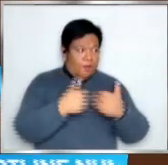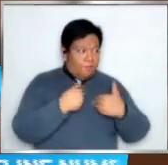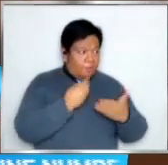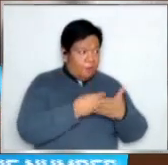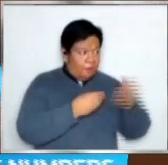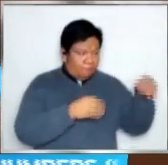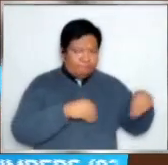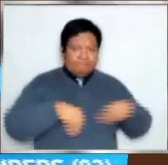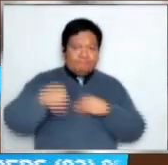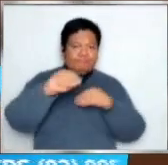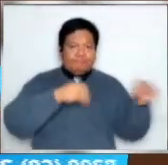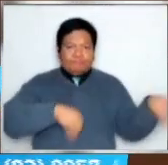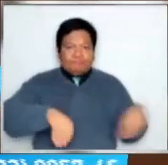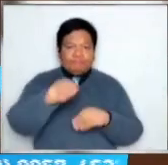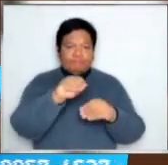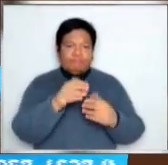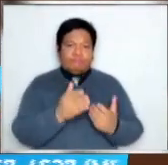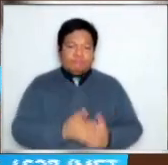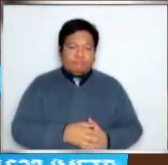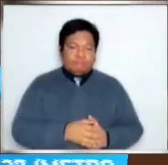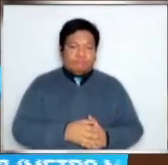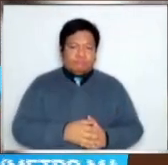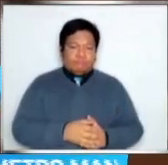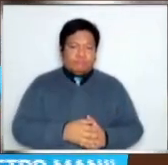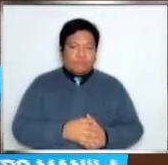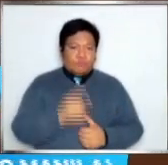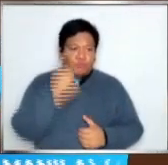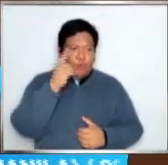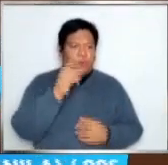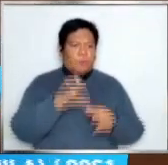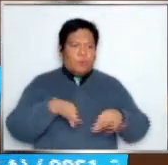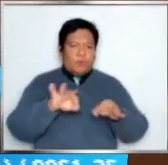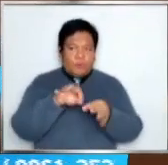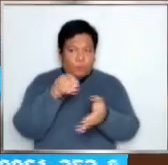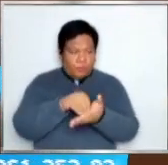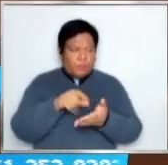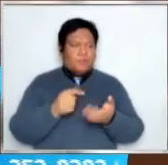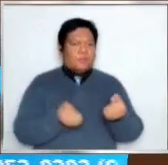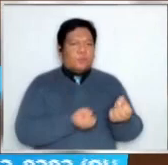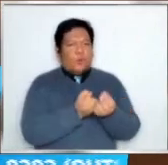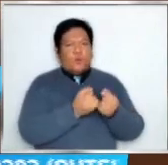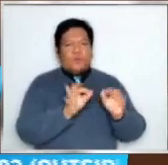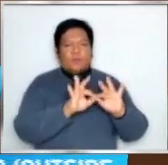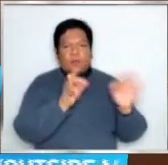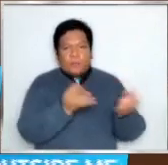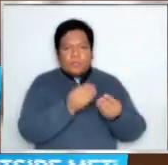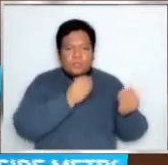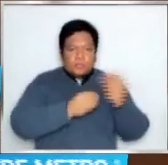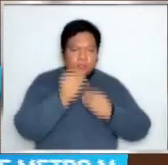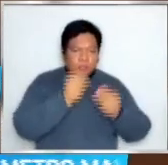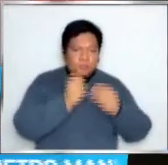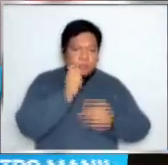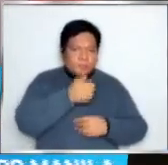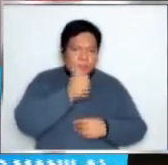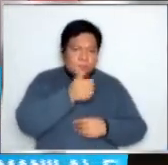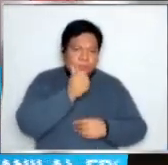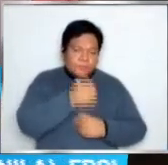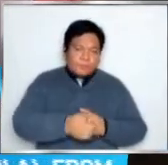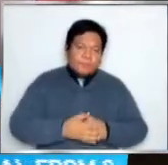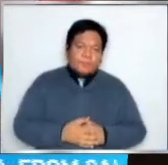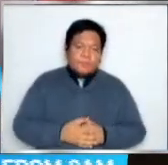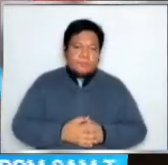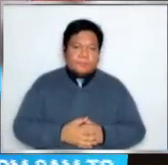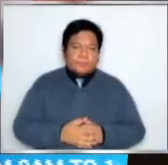ko na lang. Para lang may ahon at saka magkameron lang ng, ano, ng pangkain araw-araw.